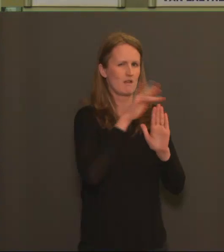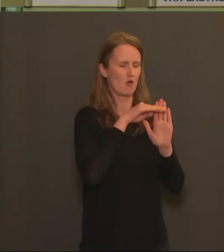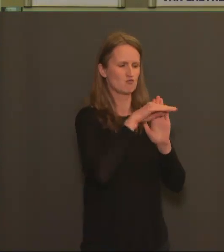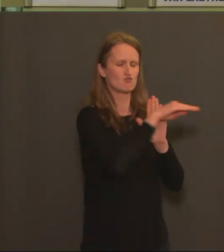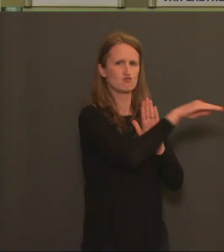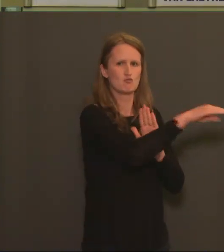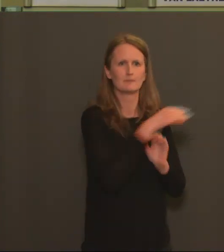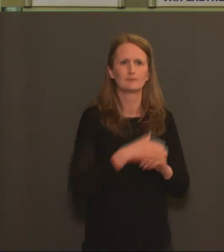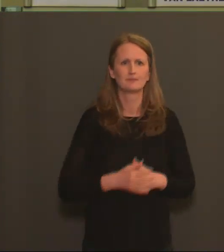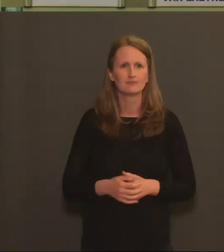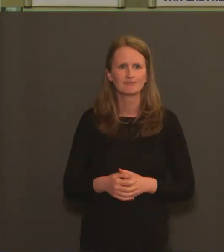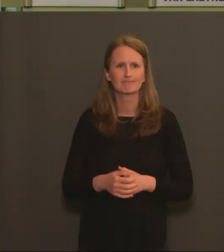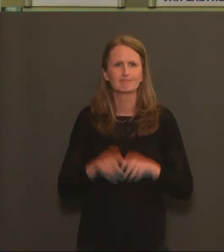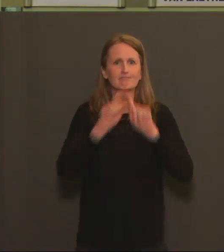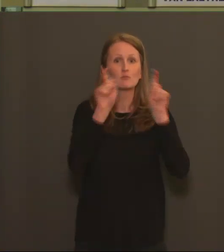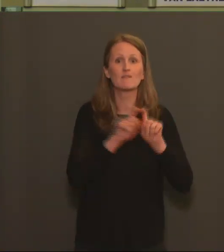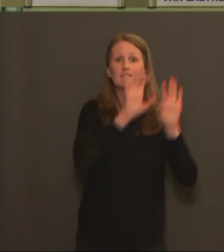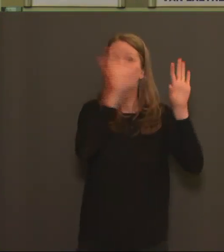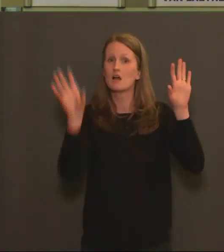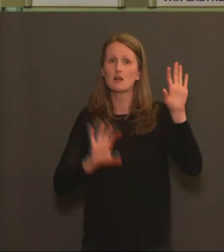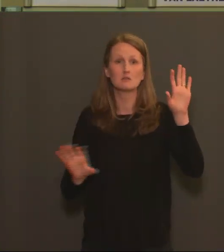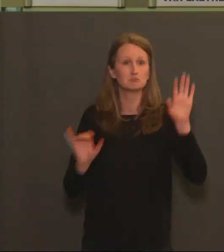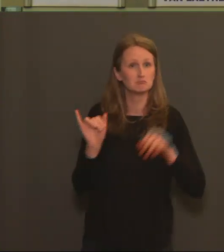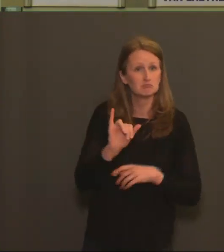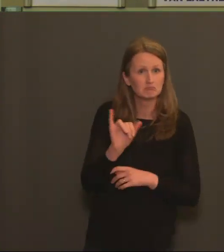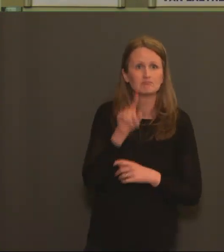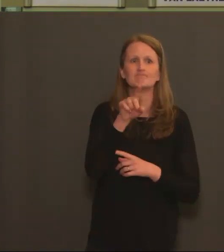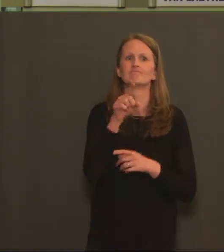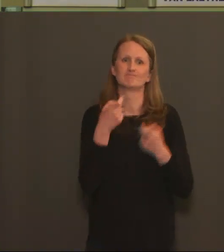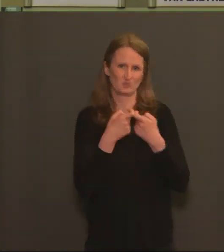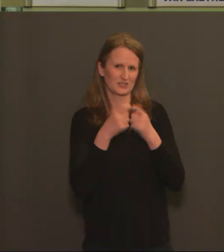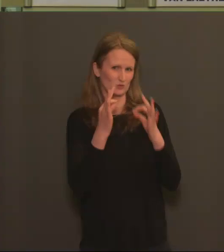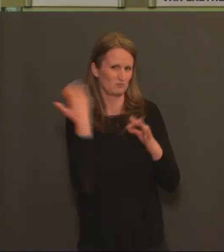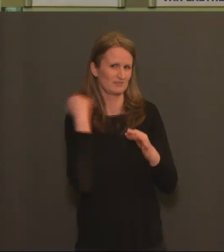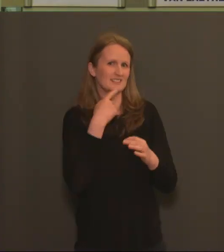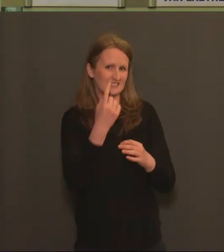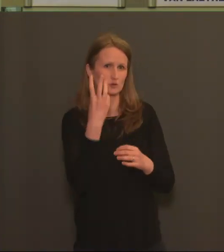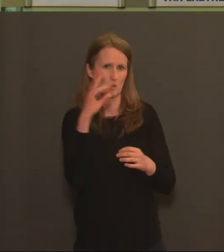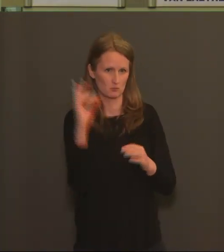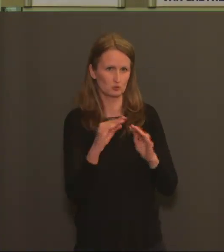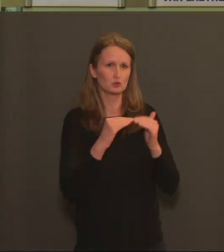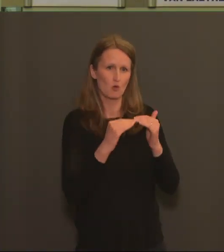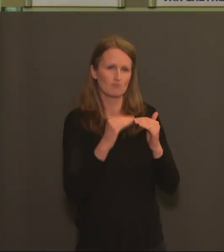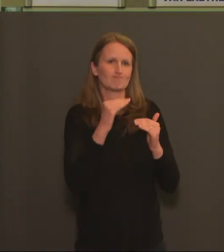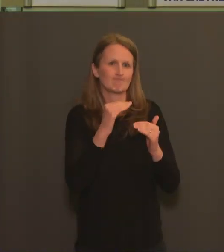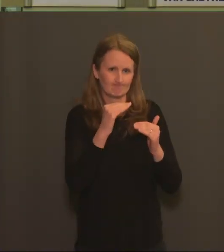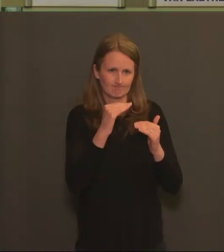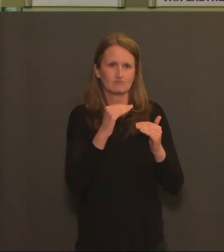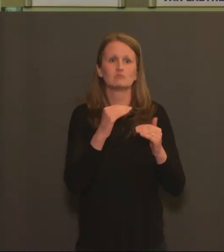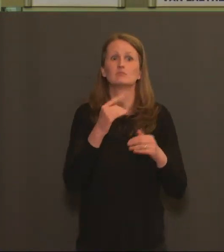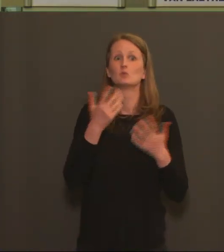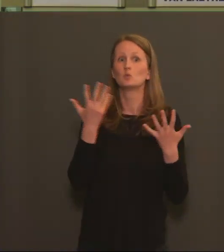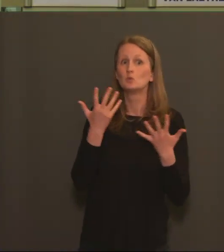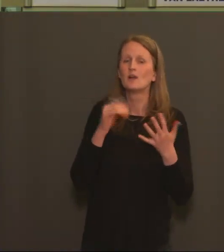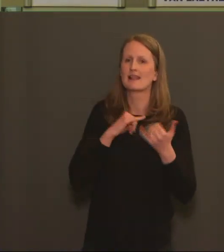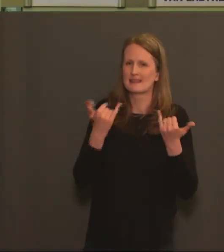compte qu'en dehors des 3% de la région de Bruxelles-Capitale, on a une augmentation très discrète d'1% dans le Hainaut, une augmentation